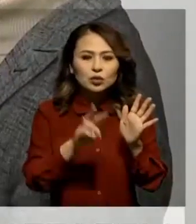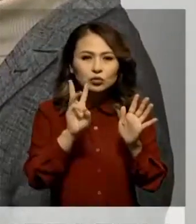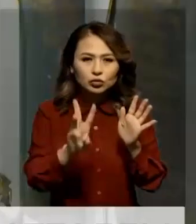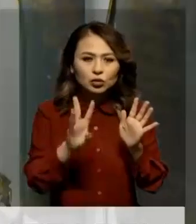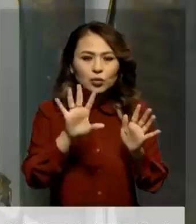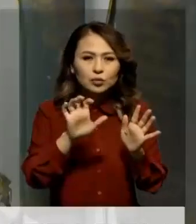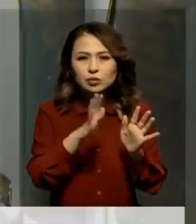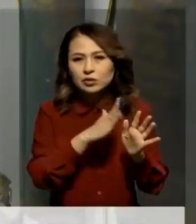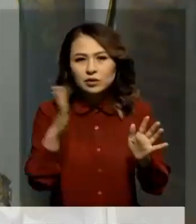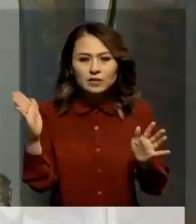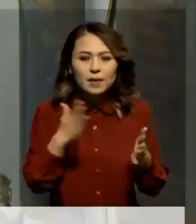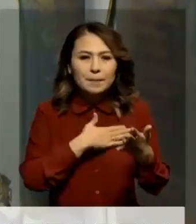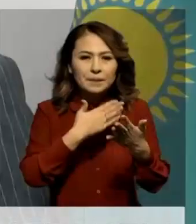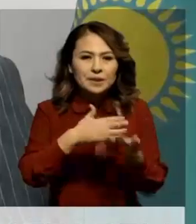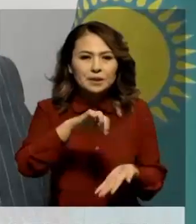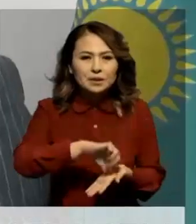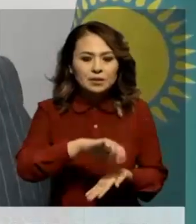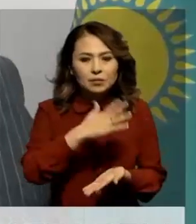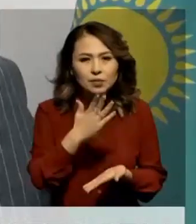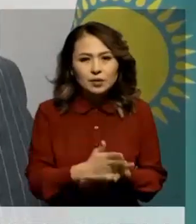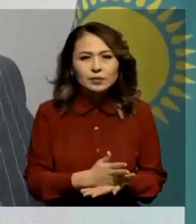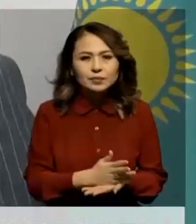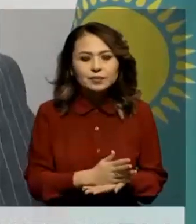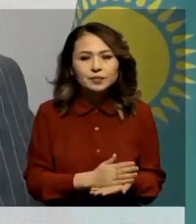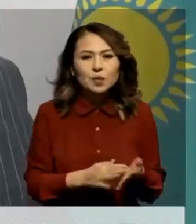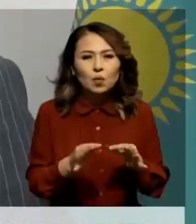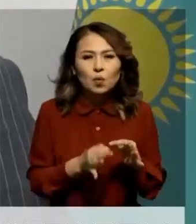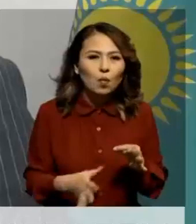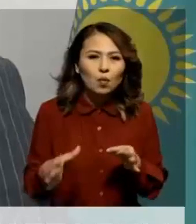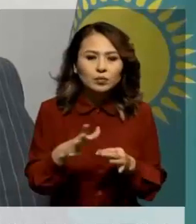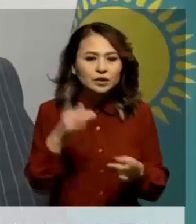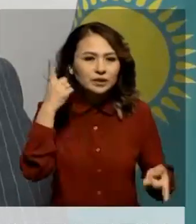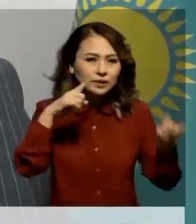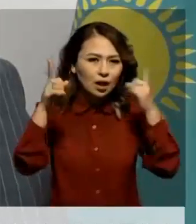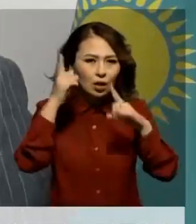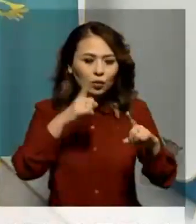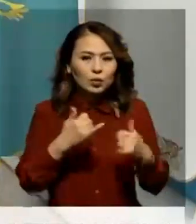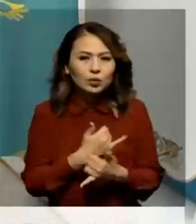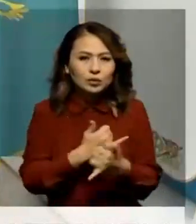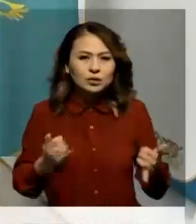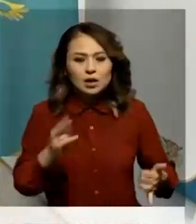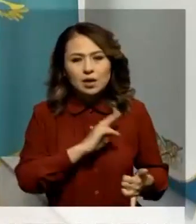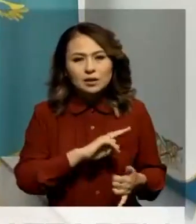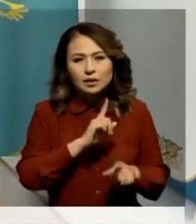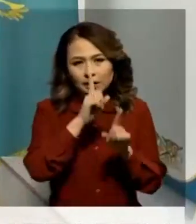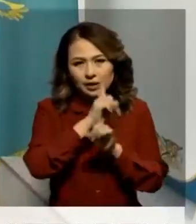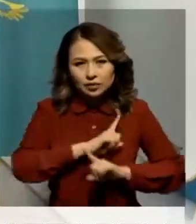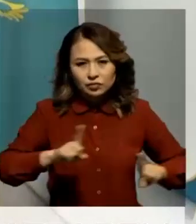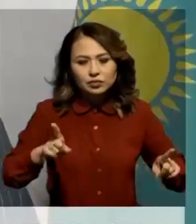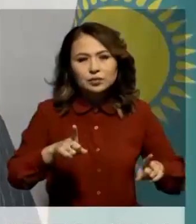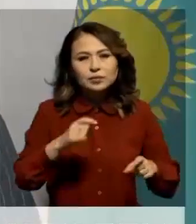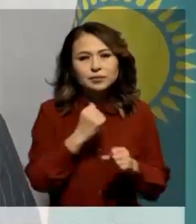500-ден аса ұйымдар белсенділік танытып отыр. Бүгін облыстың идеология саласында қызмет етіп жүрген ерекше форматта азды